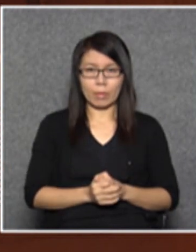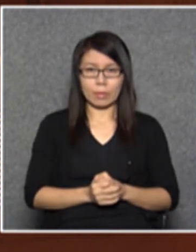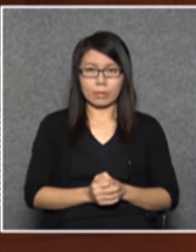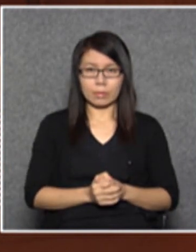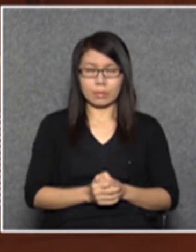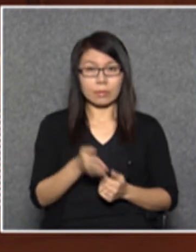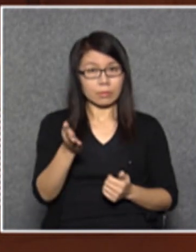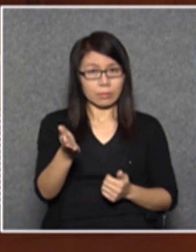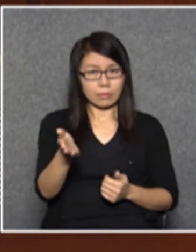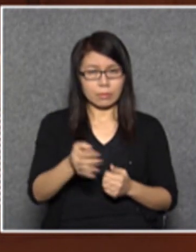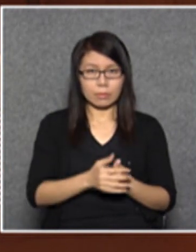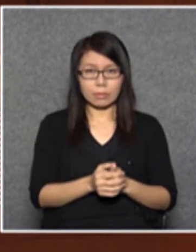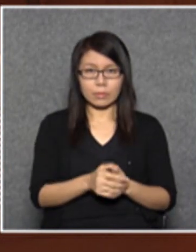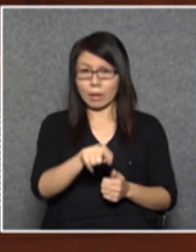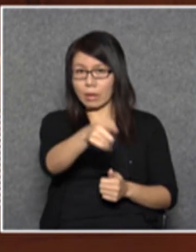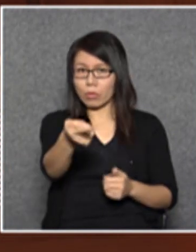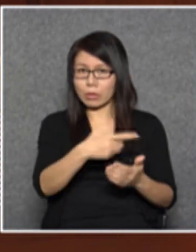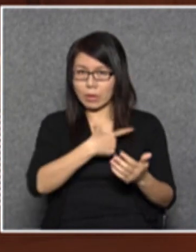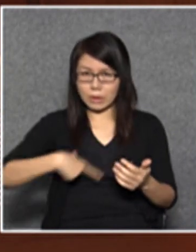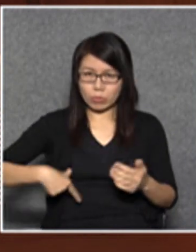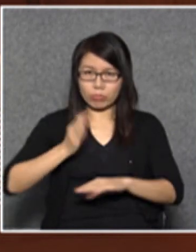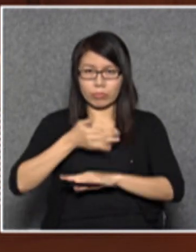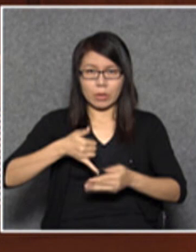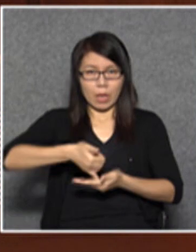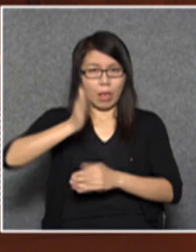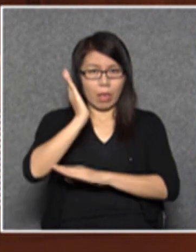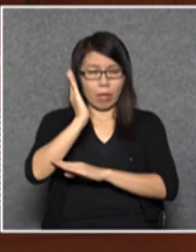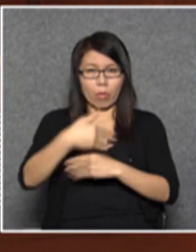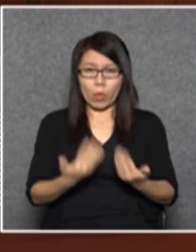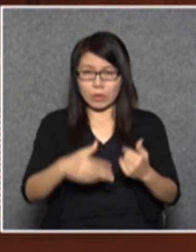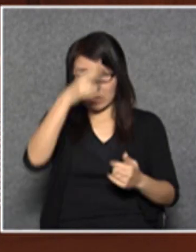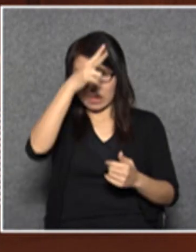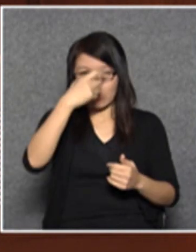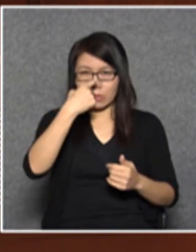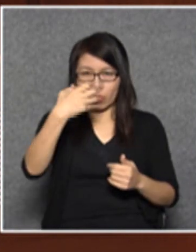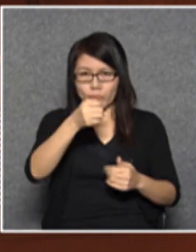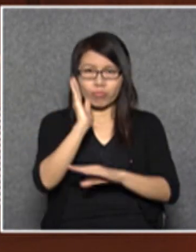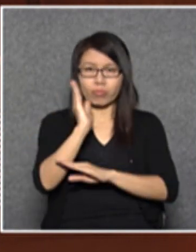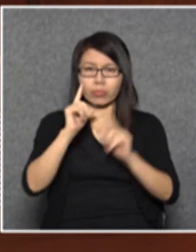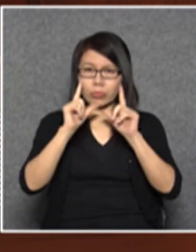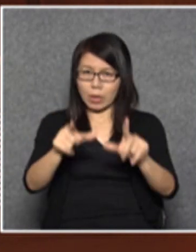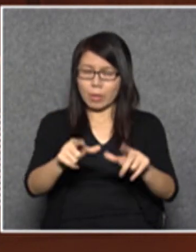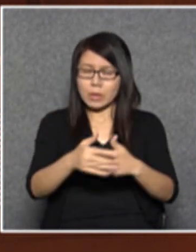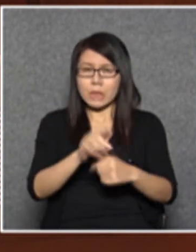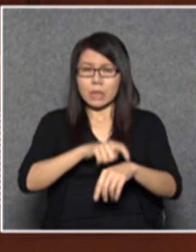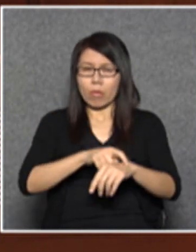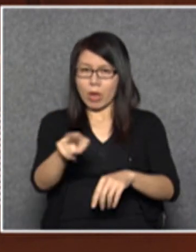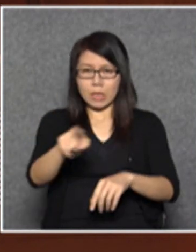你當其他議員提問或者行政長官答問的時候，你不要將你那